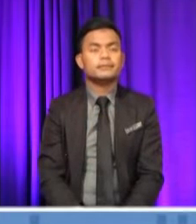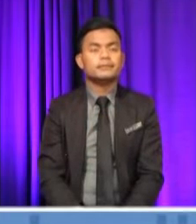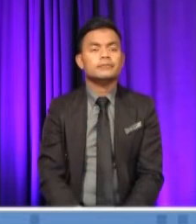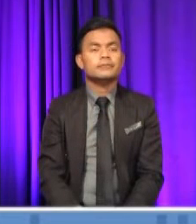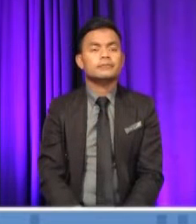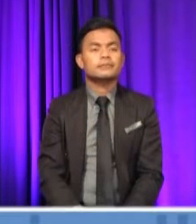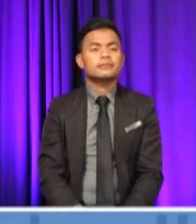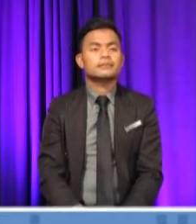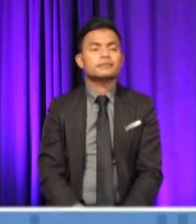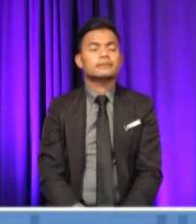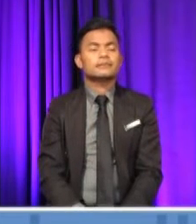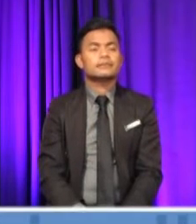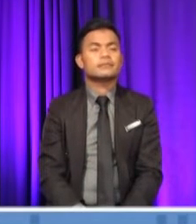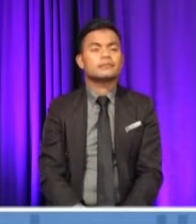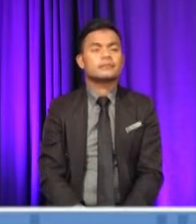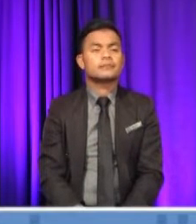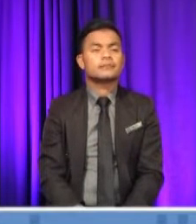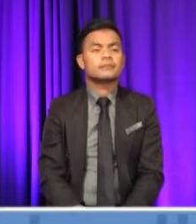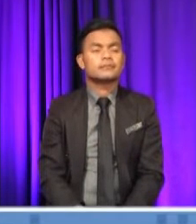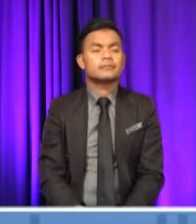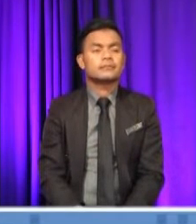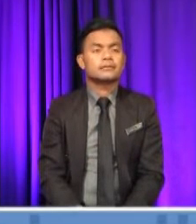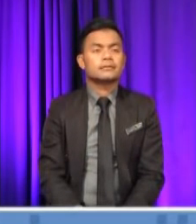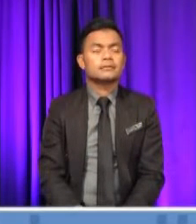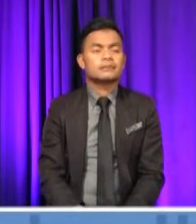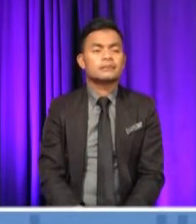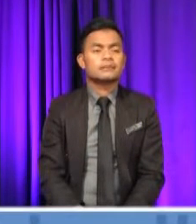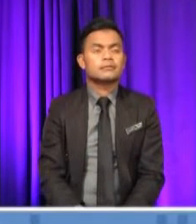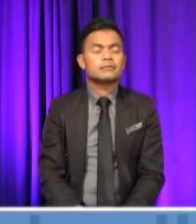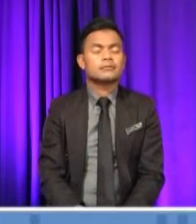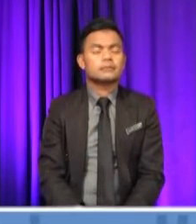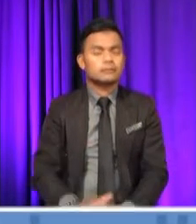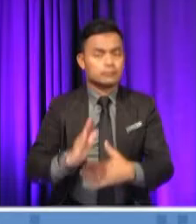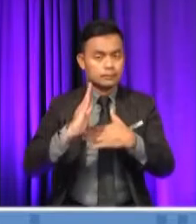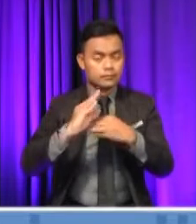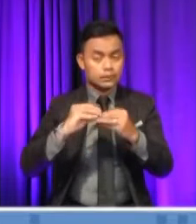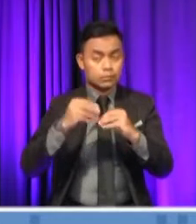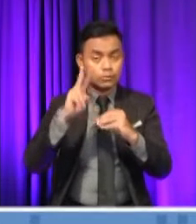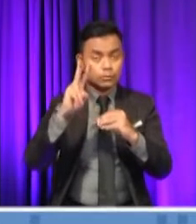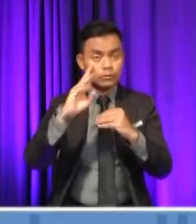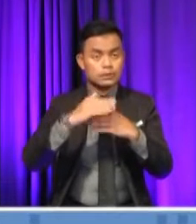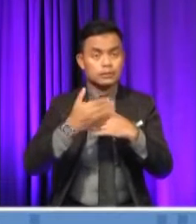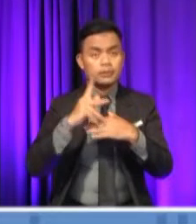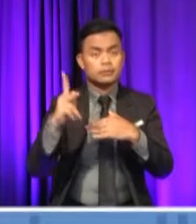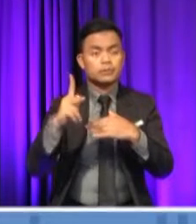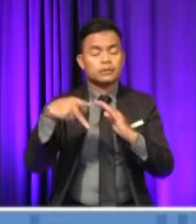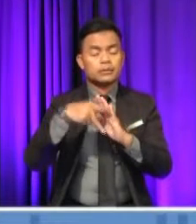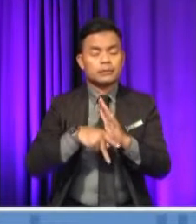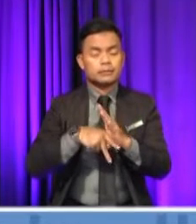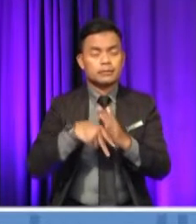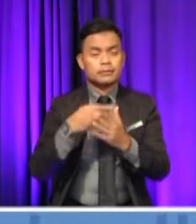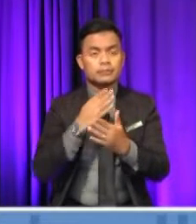Yang kedua, Amsyar. Kelebihan dia? Yang kedua, memudahkan pembaikan sekiranya